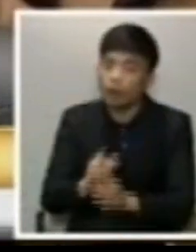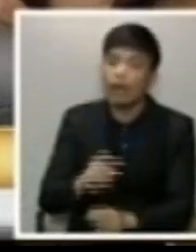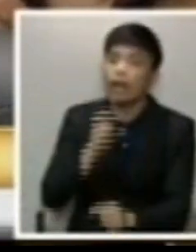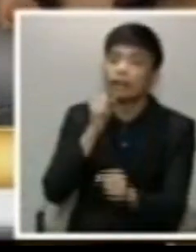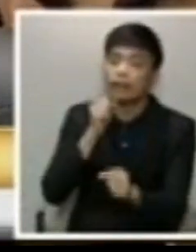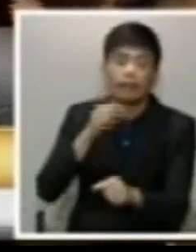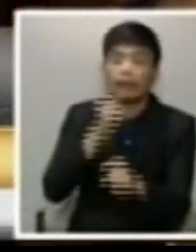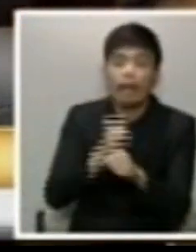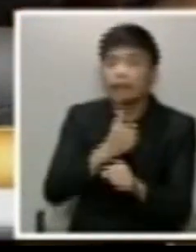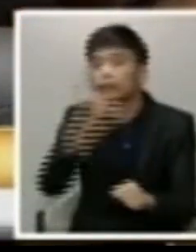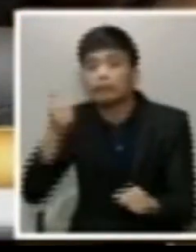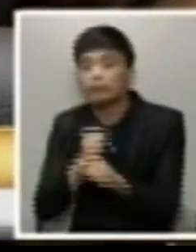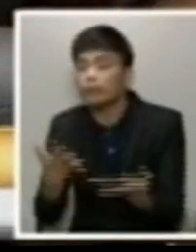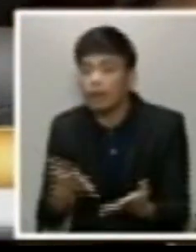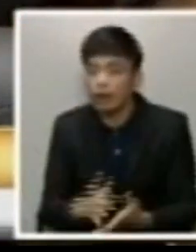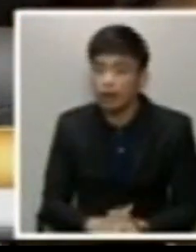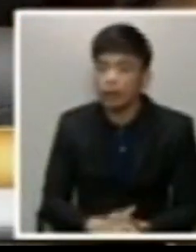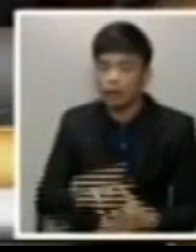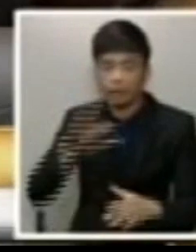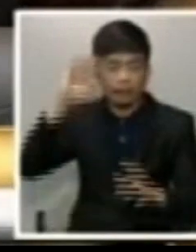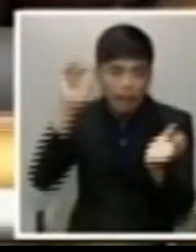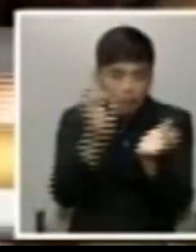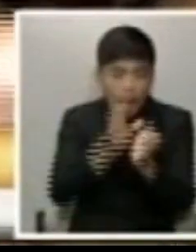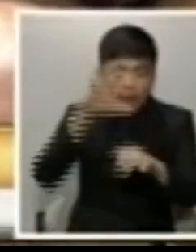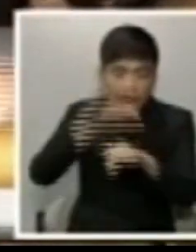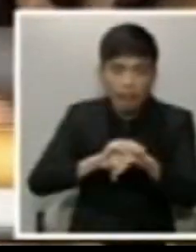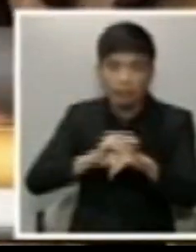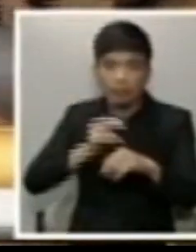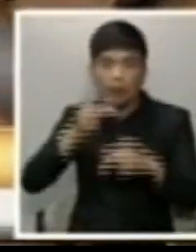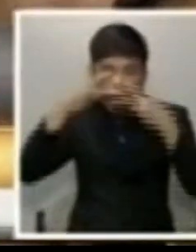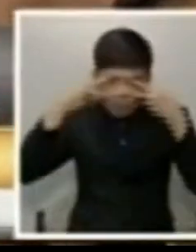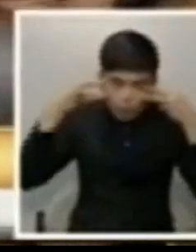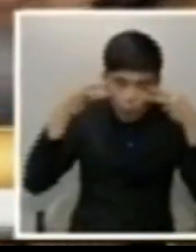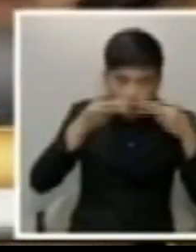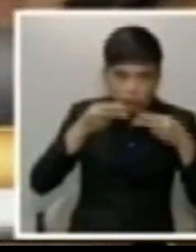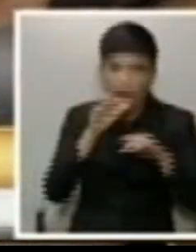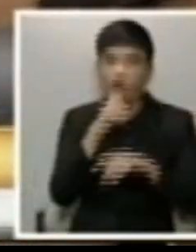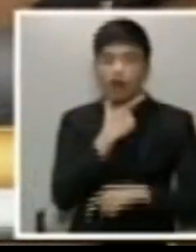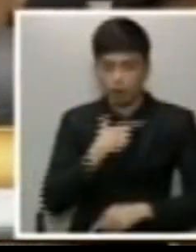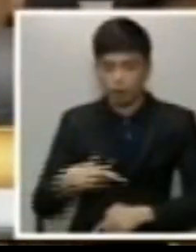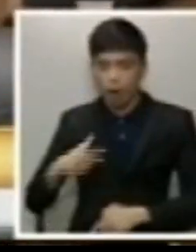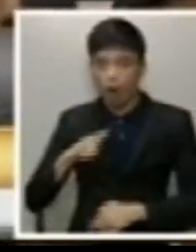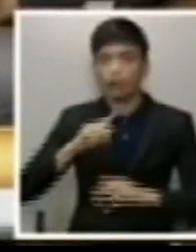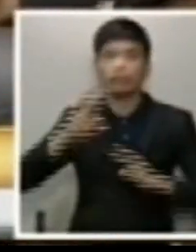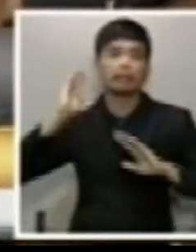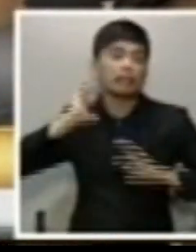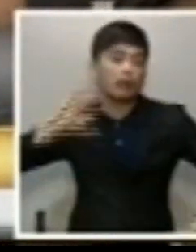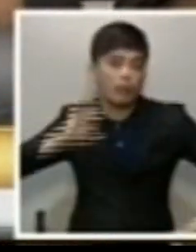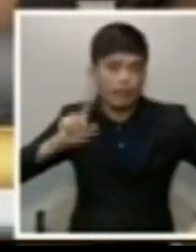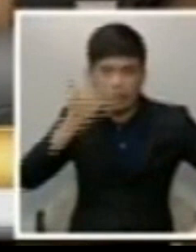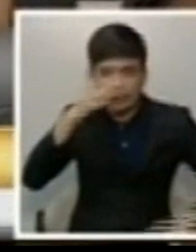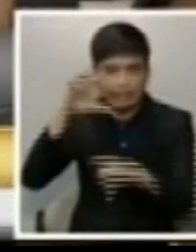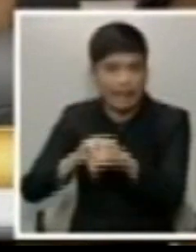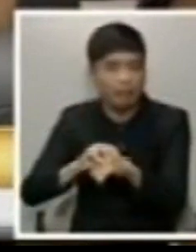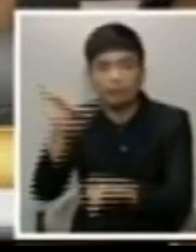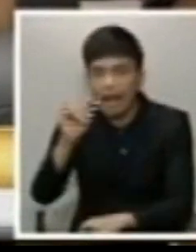แล้วเหรอไอ้เรื่องโจรลพบุรีอ่ะยิงไป5ศพอ่ะเมื่อไหร่คุณจะจับได้นะเ